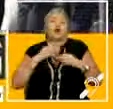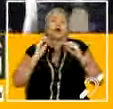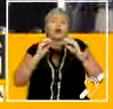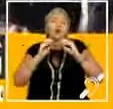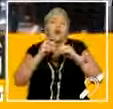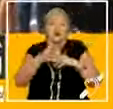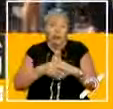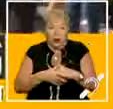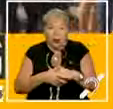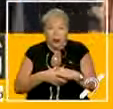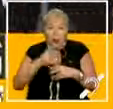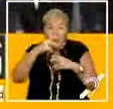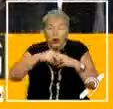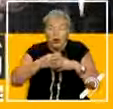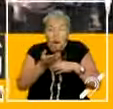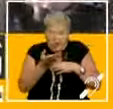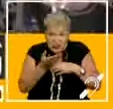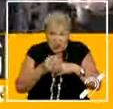lor revendicare a fost